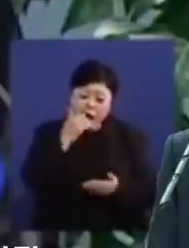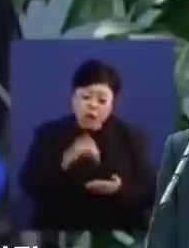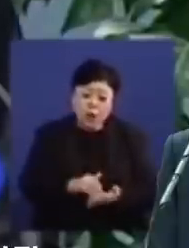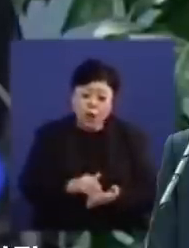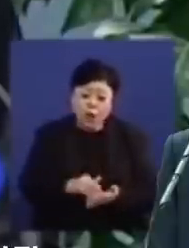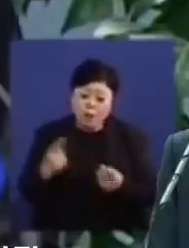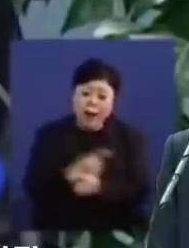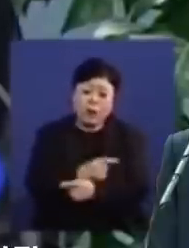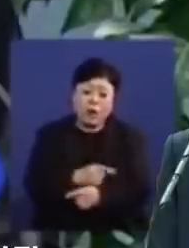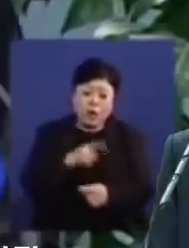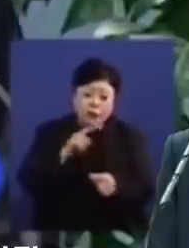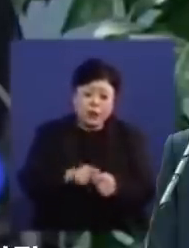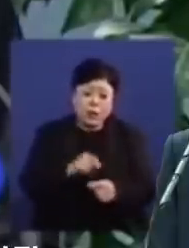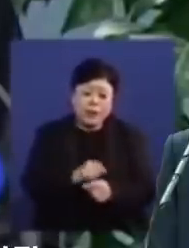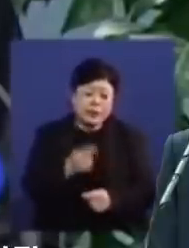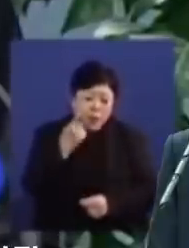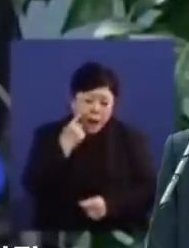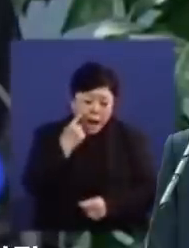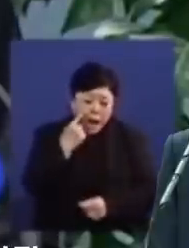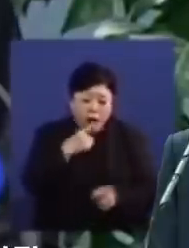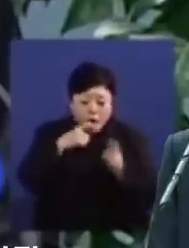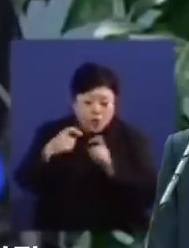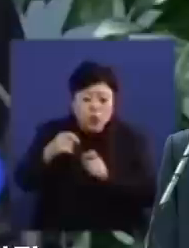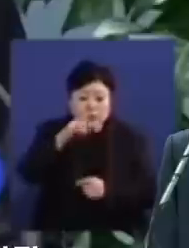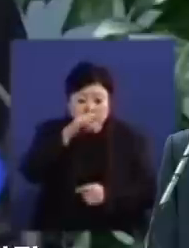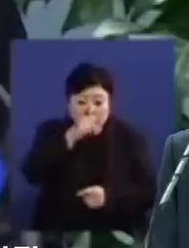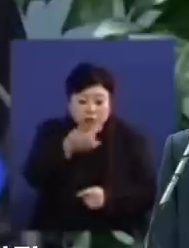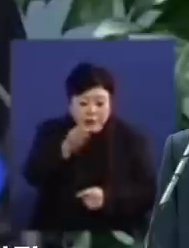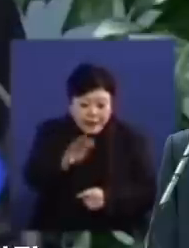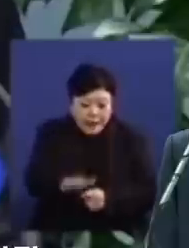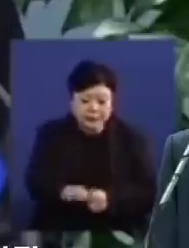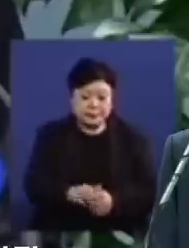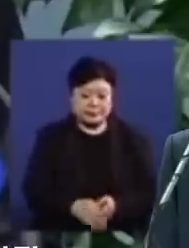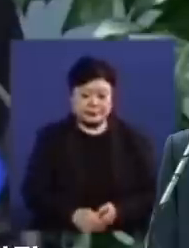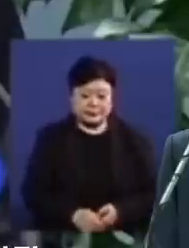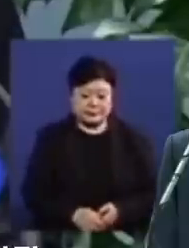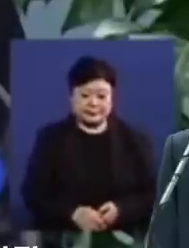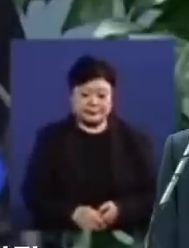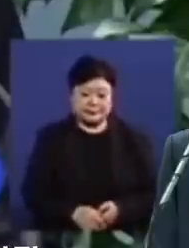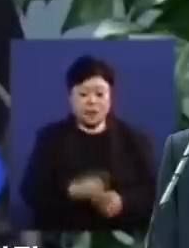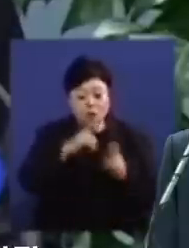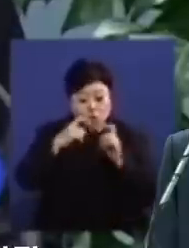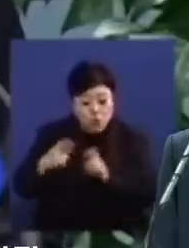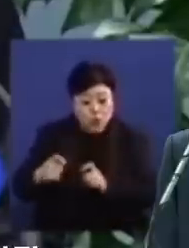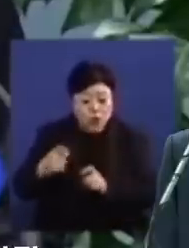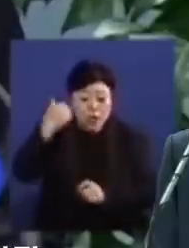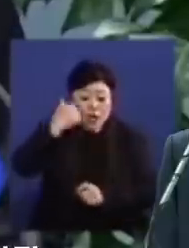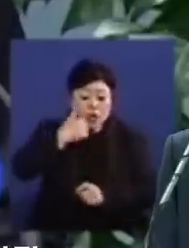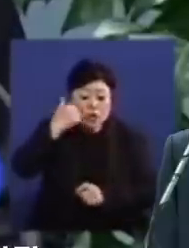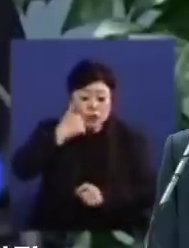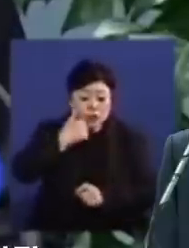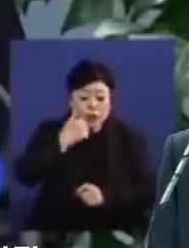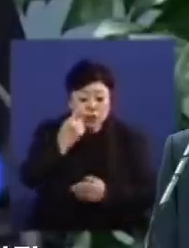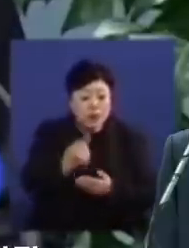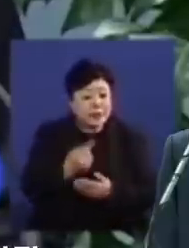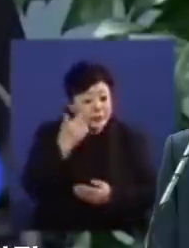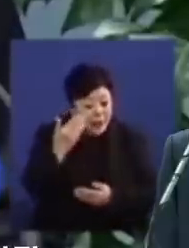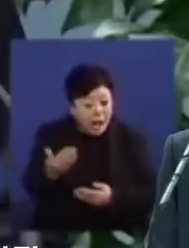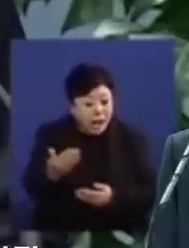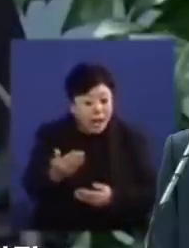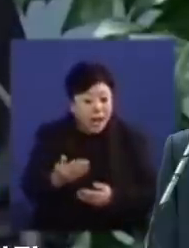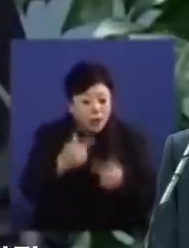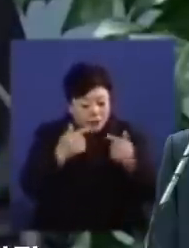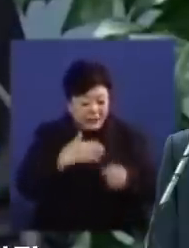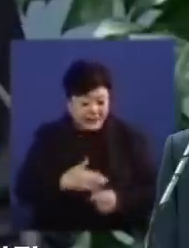만들어 먹는 것이 나쁘진 않습니다. 그러나 그 유혹이 누구에게서 온 건가 그게 문제인